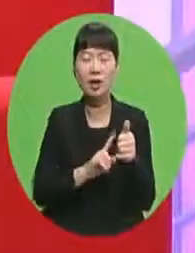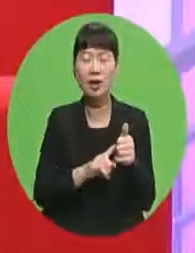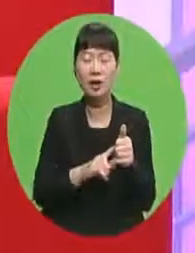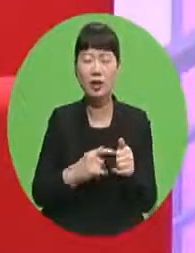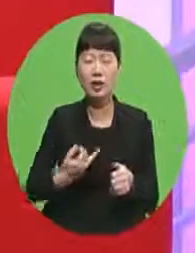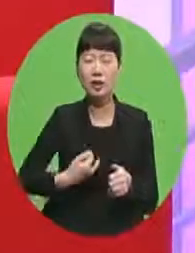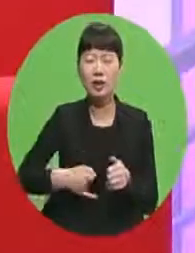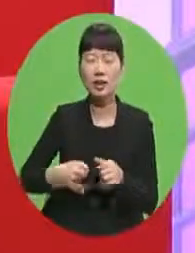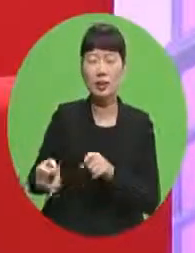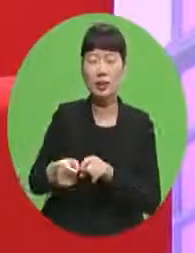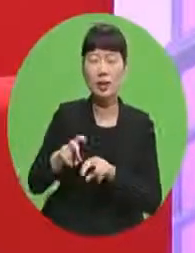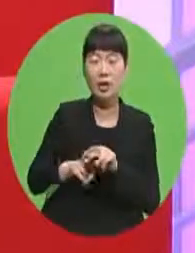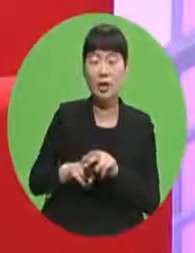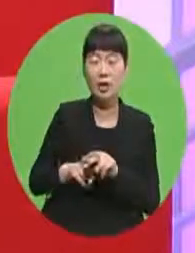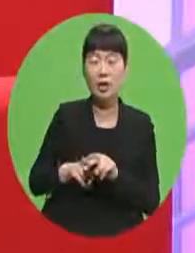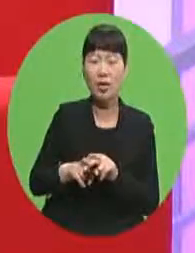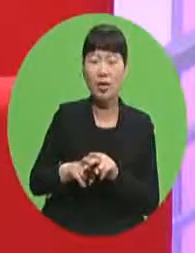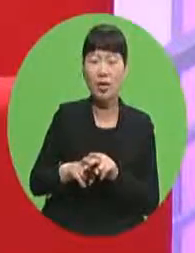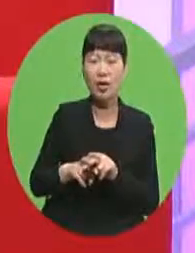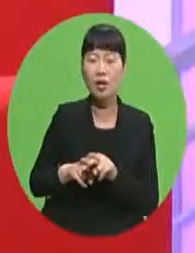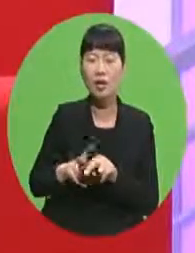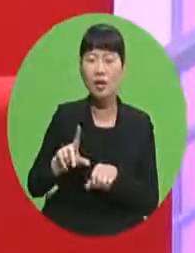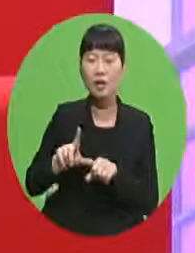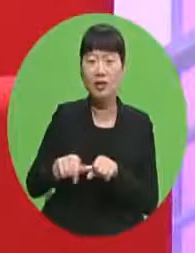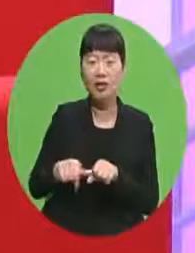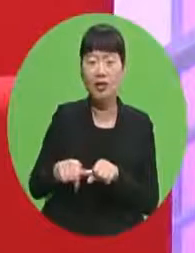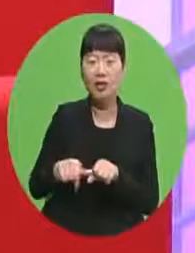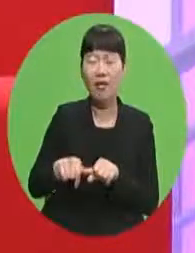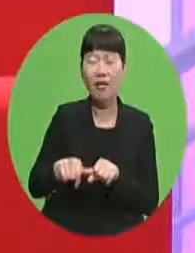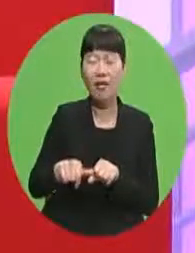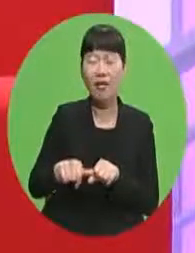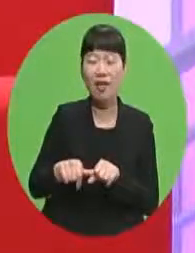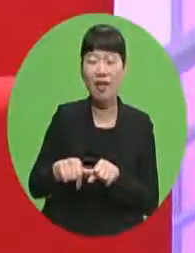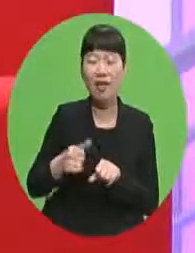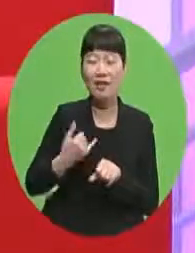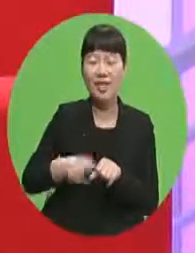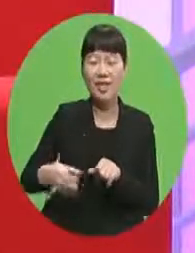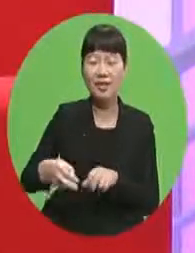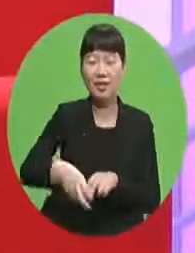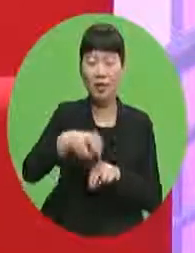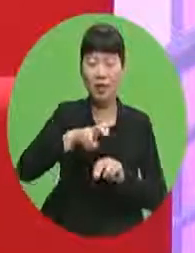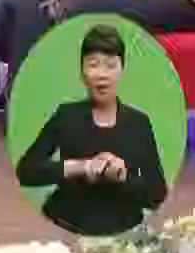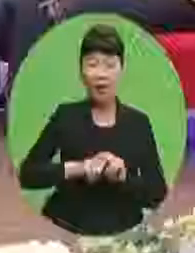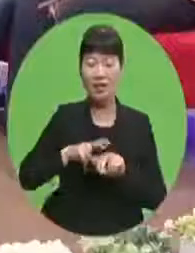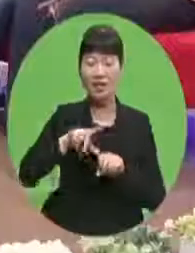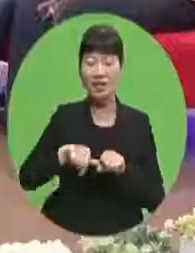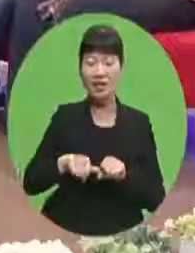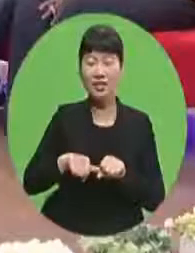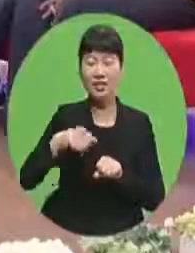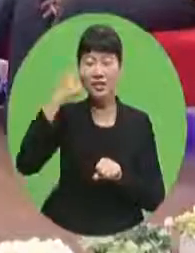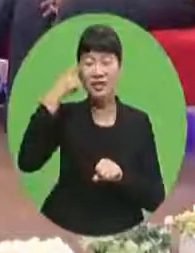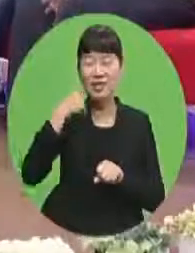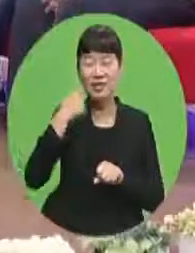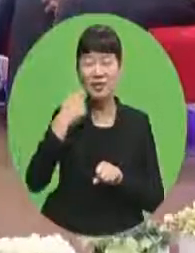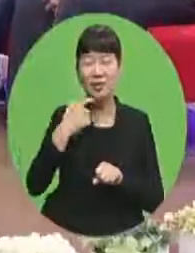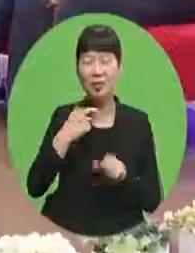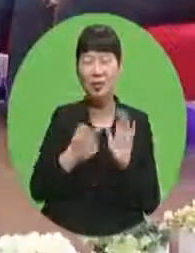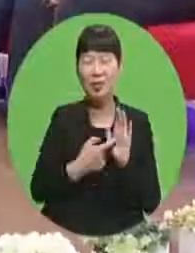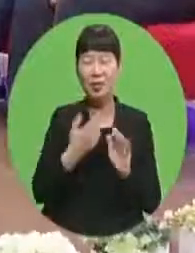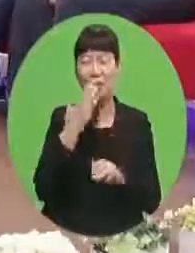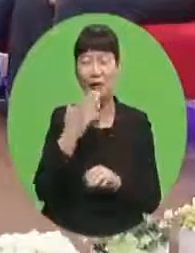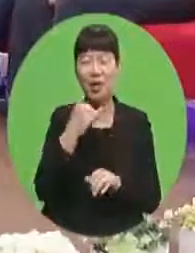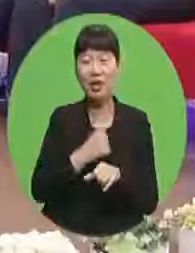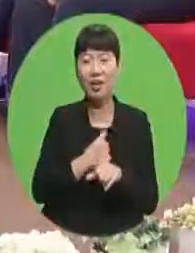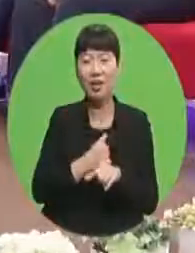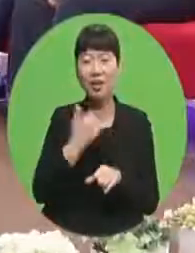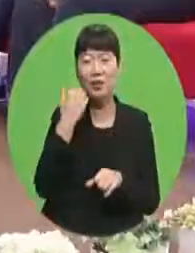옆에 이렇게 있을 때내 무릎에 이걸 이렇게 딱 앉혀놨을 때그 느낌은 뭐라고 말로 표현을 못해요. 그러니까 이 어린아이를 떼어놓는 게 누가 이렇게